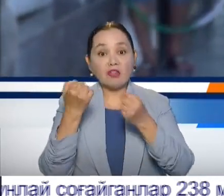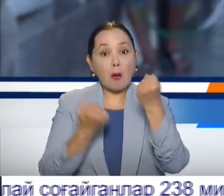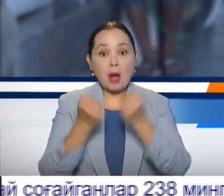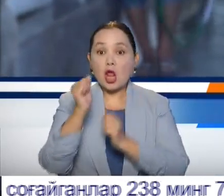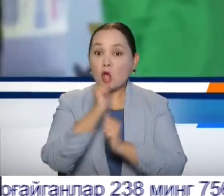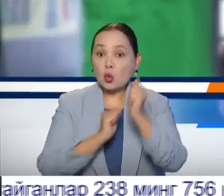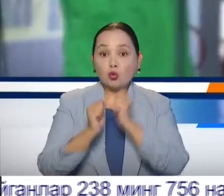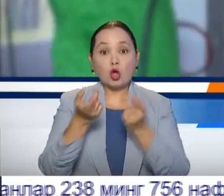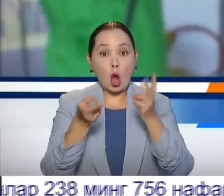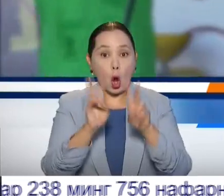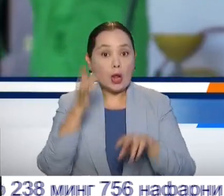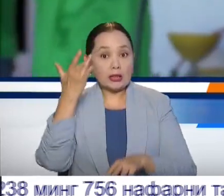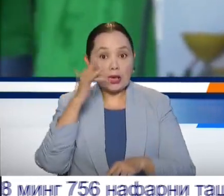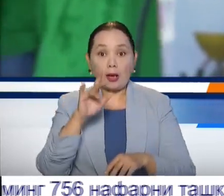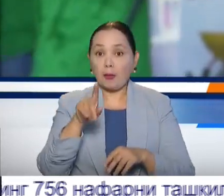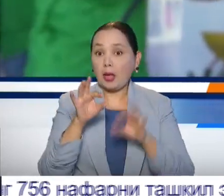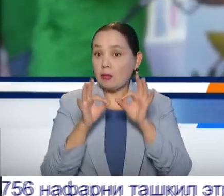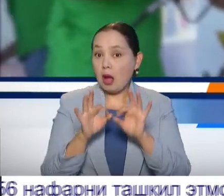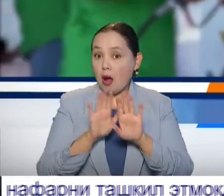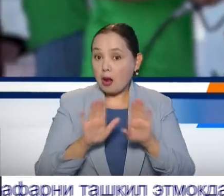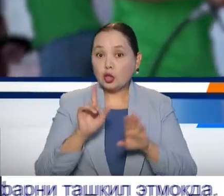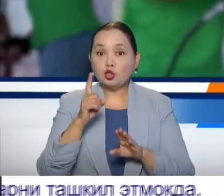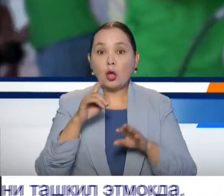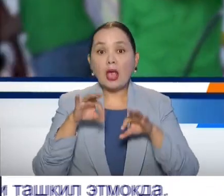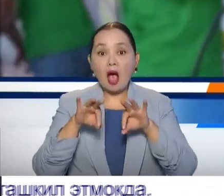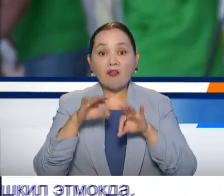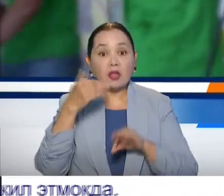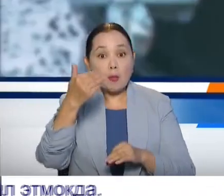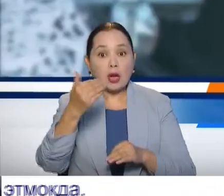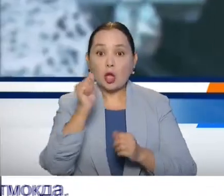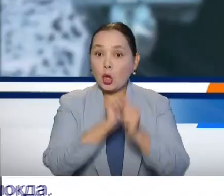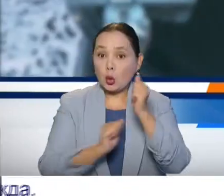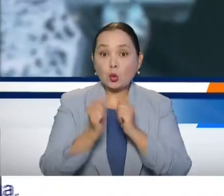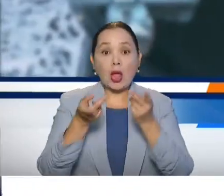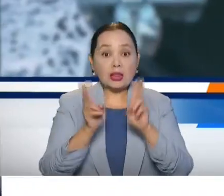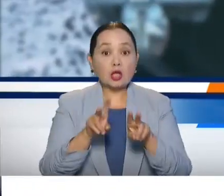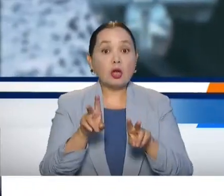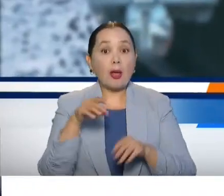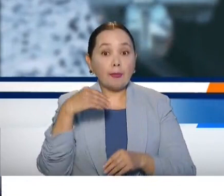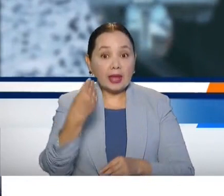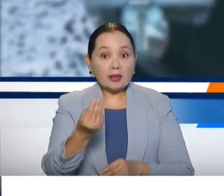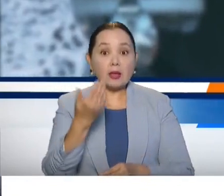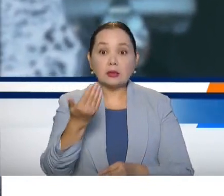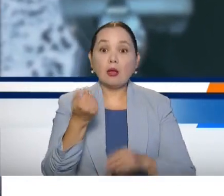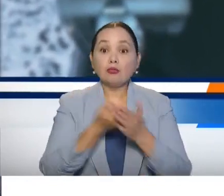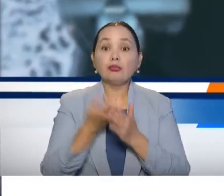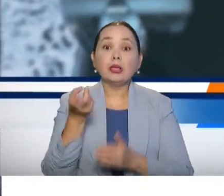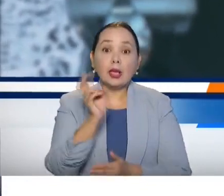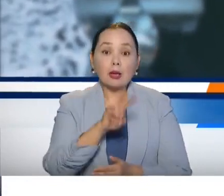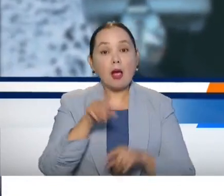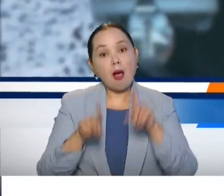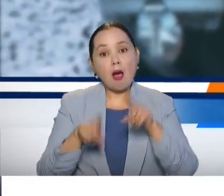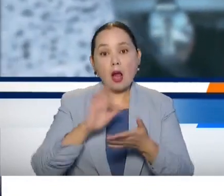shoxobchalarida qoldirib ketish ham ma'qul ish emas. Chunki siz avtoulovingizni yuvish uchun tashlab ketasiz va siz kelguningizcha